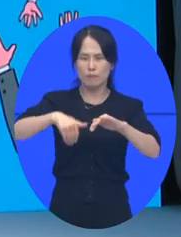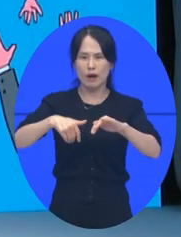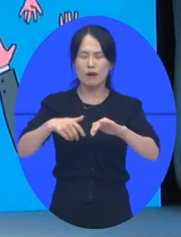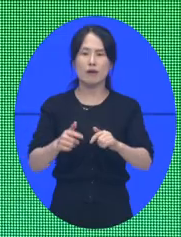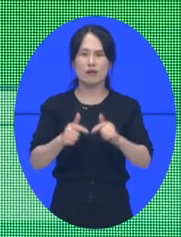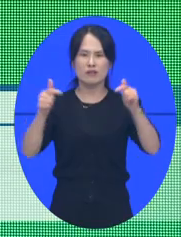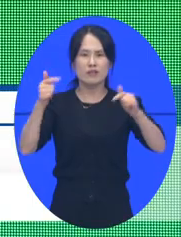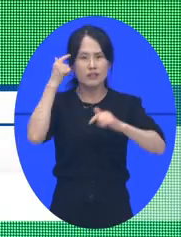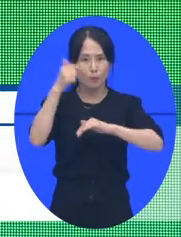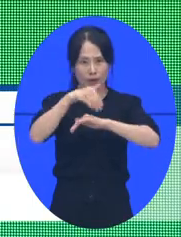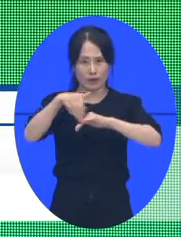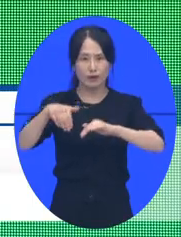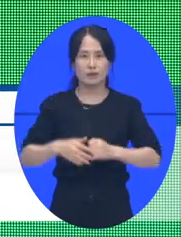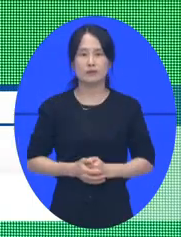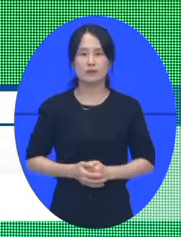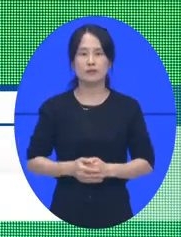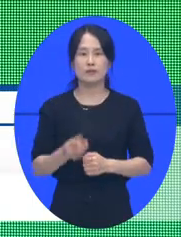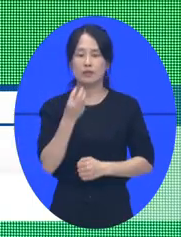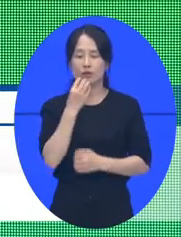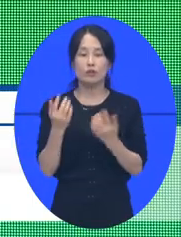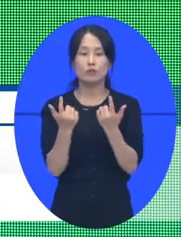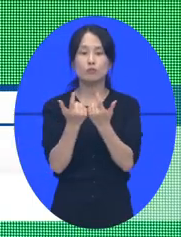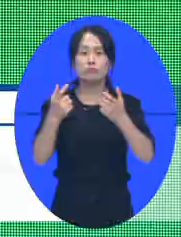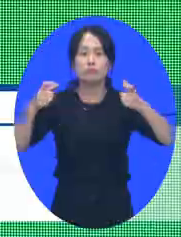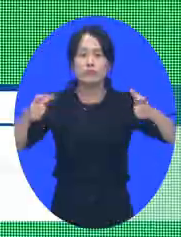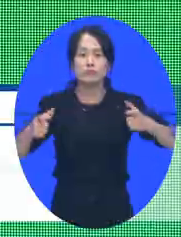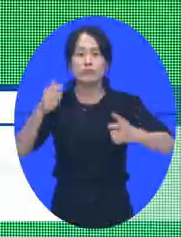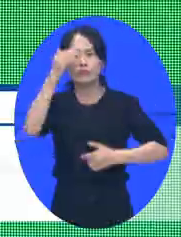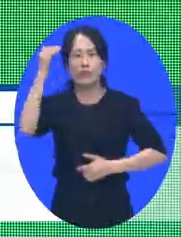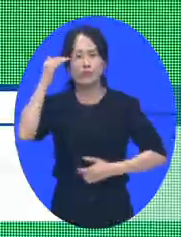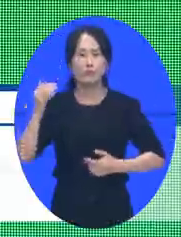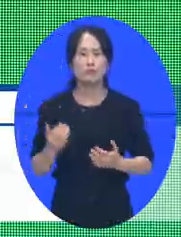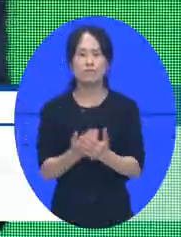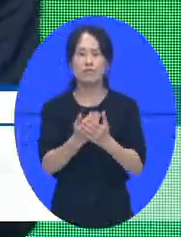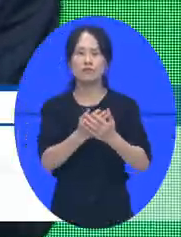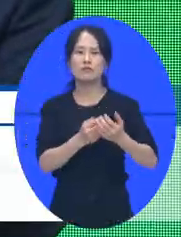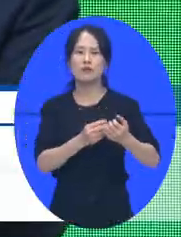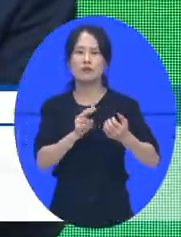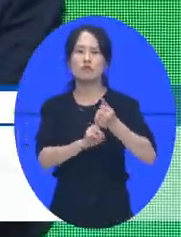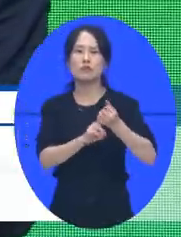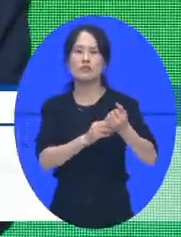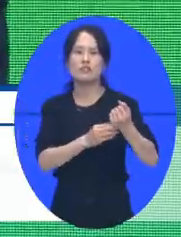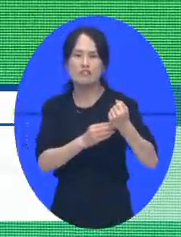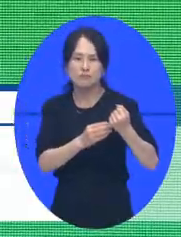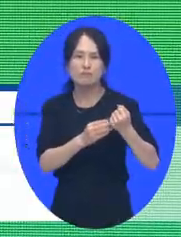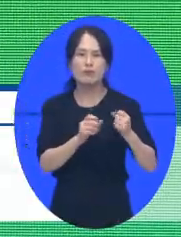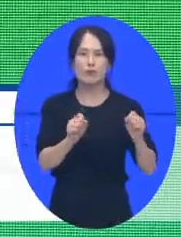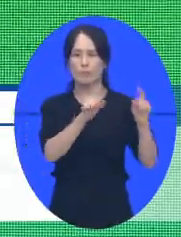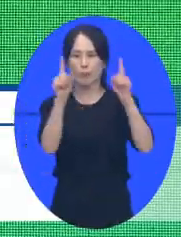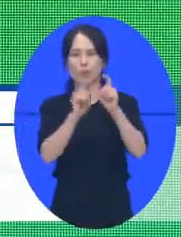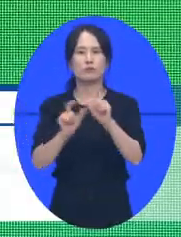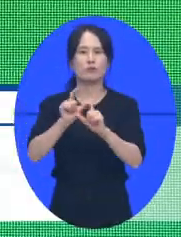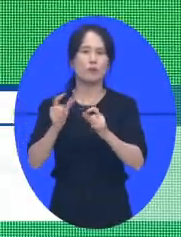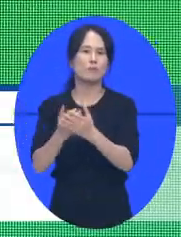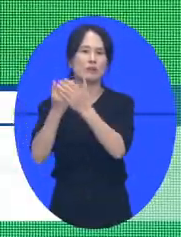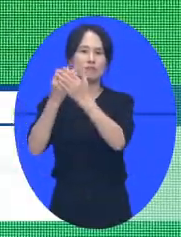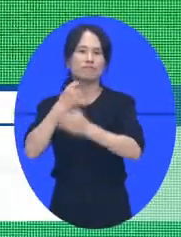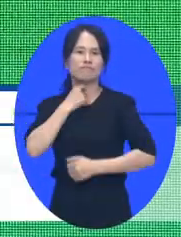구상입니다. 이제 경기 북부가 대한민국 성장 잠재력을 깨우고 더